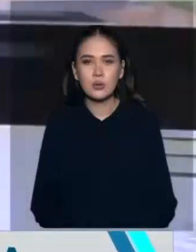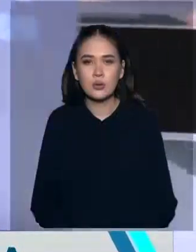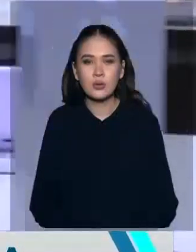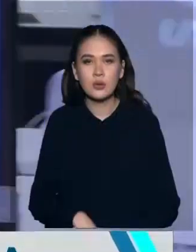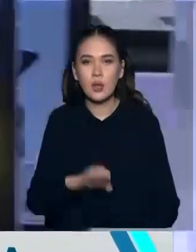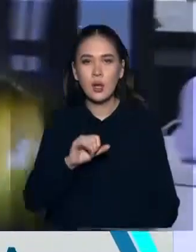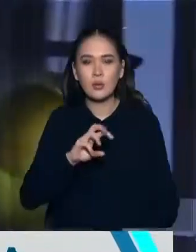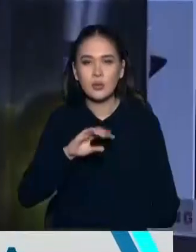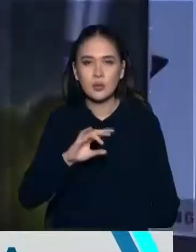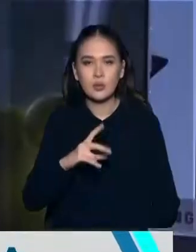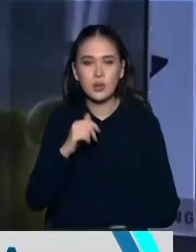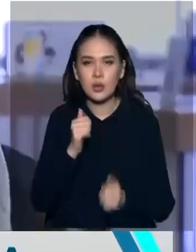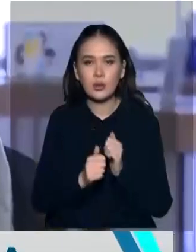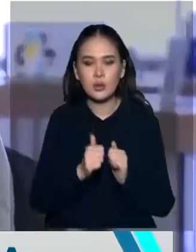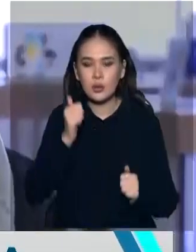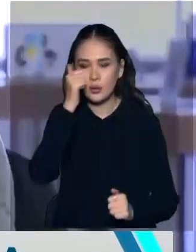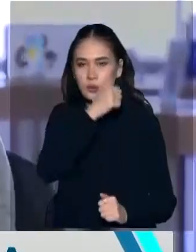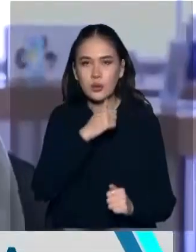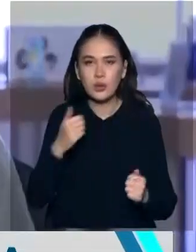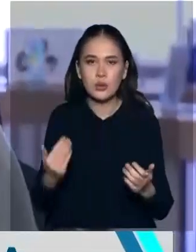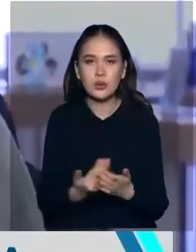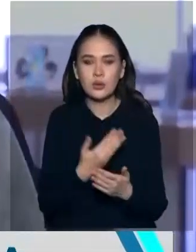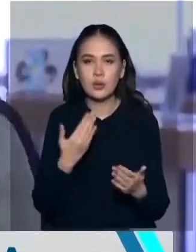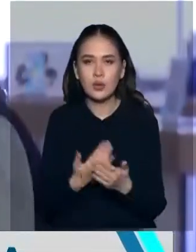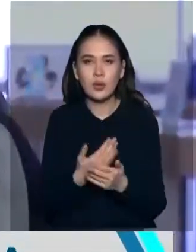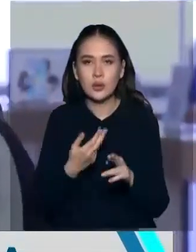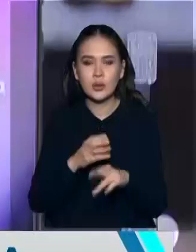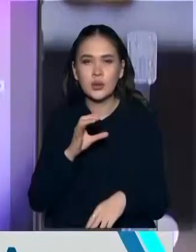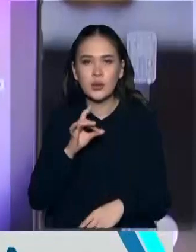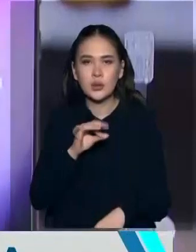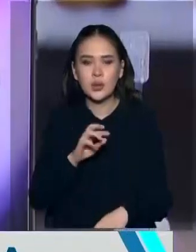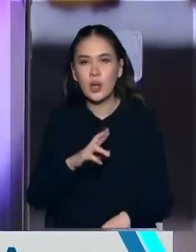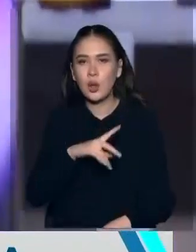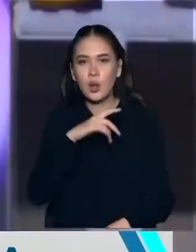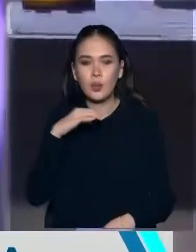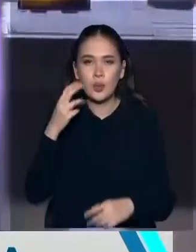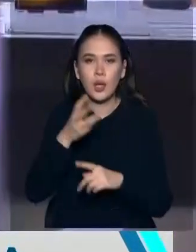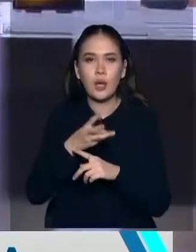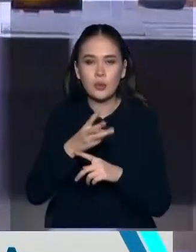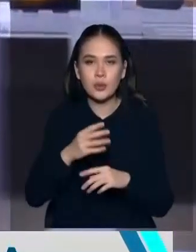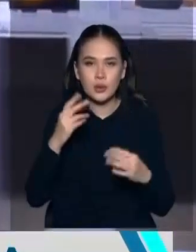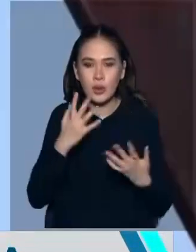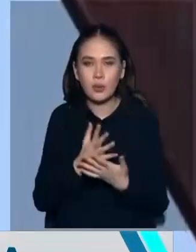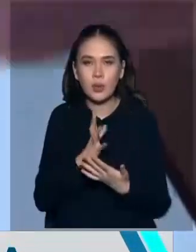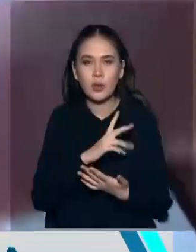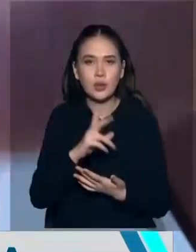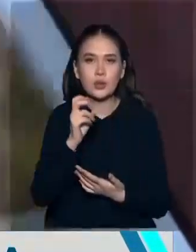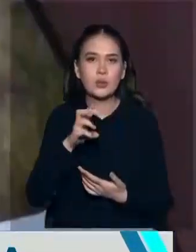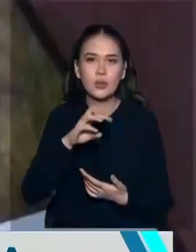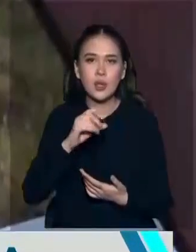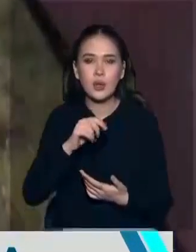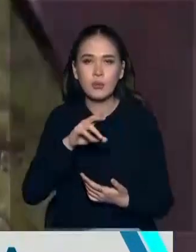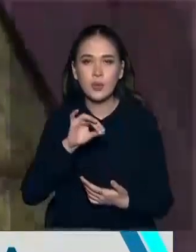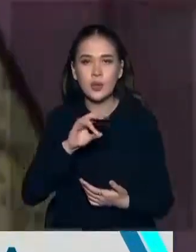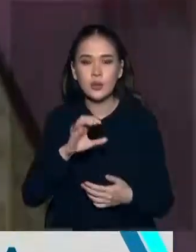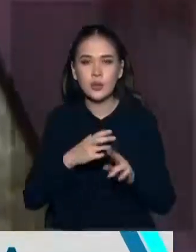Samsung-тың смартфондары жыл өткен сайын жаңар бәрі жақсарып жатыр. Бұл жолғы серия көпшілікті камерасымен таңғалдыруда. 200 мегапикселді камера